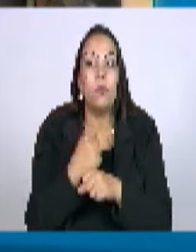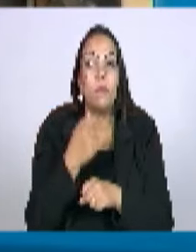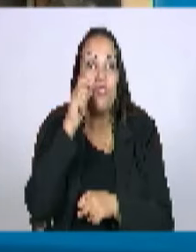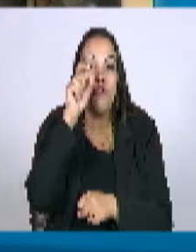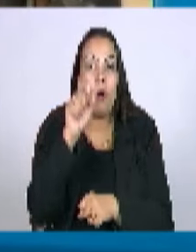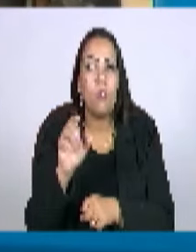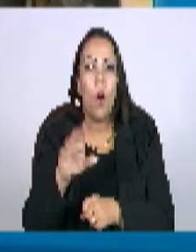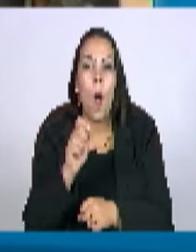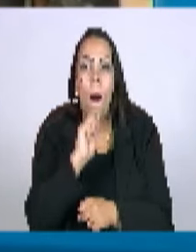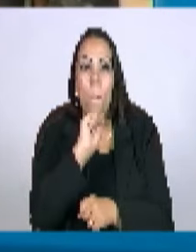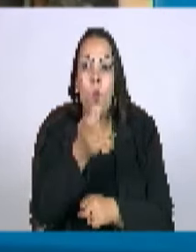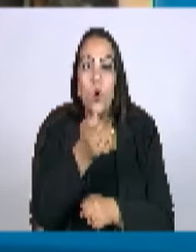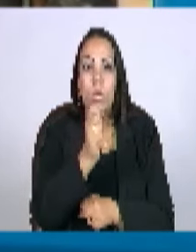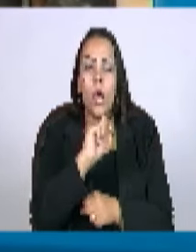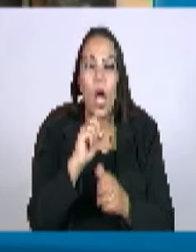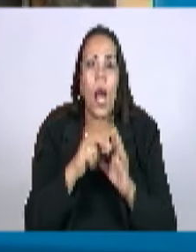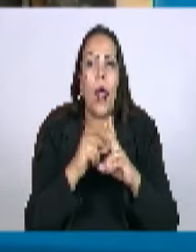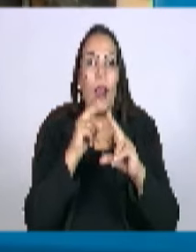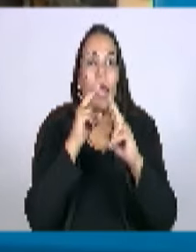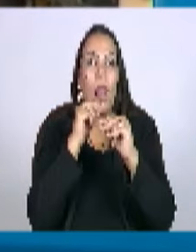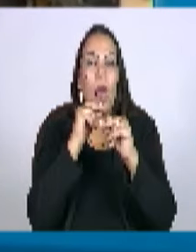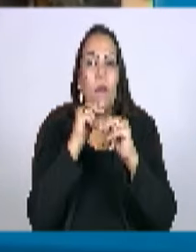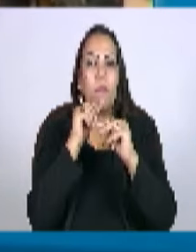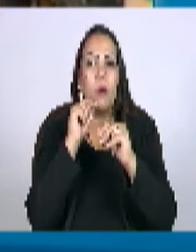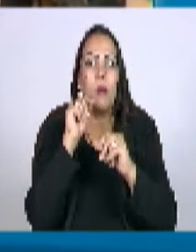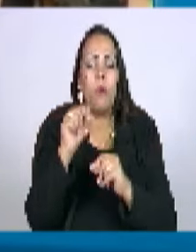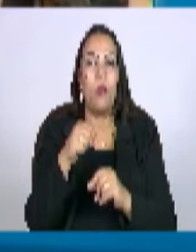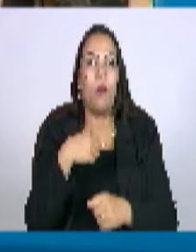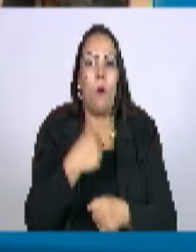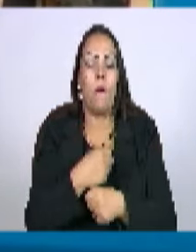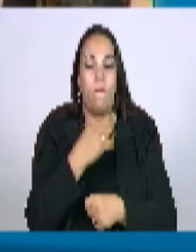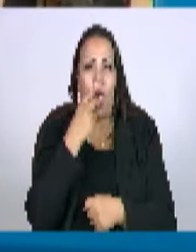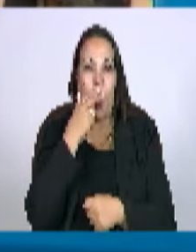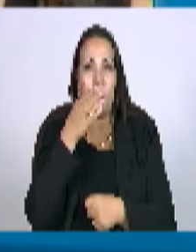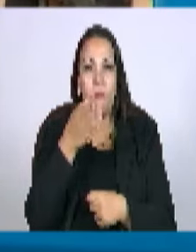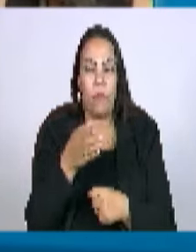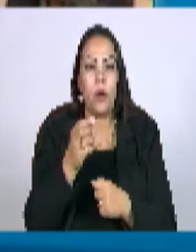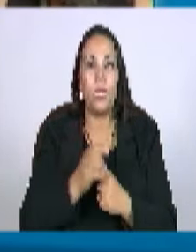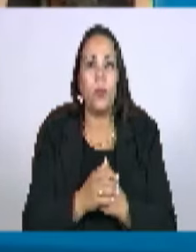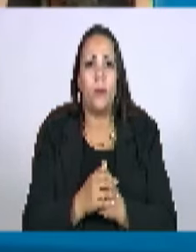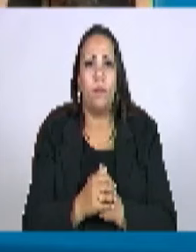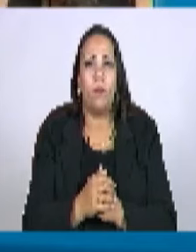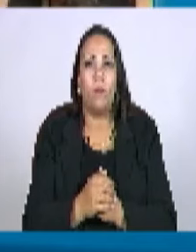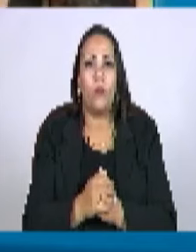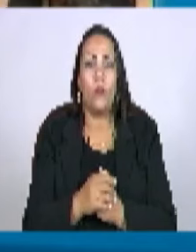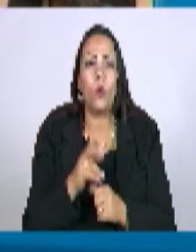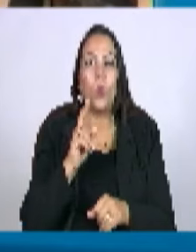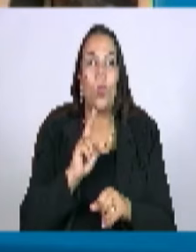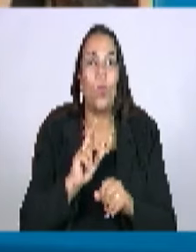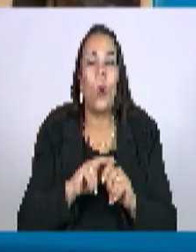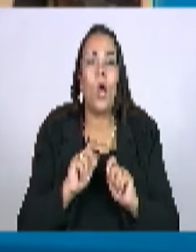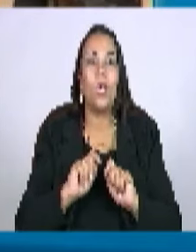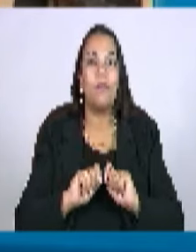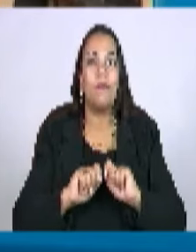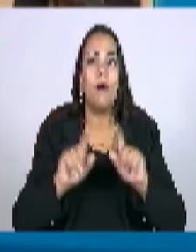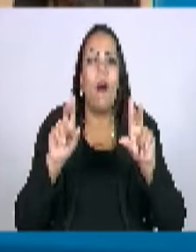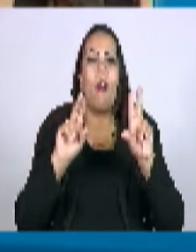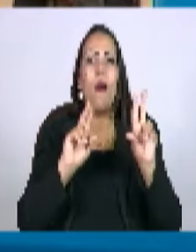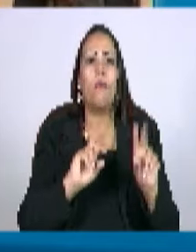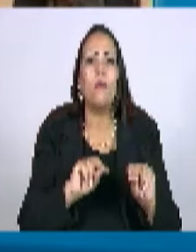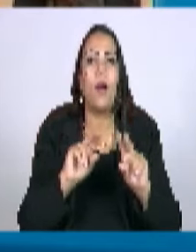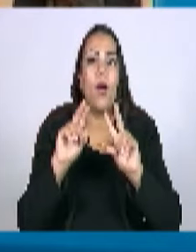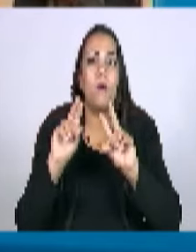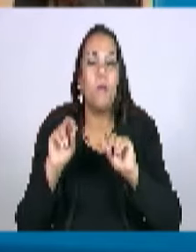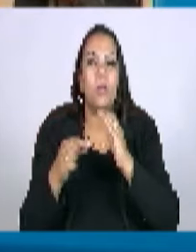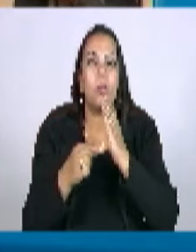المذيع وبدا يتحدث ويتكلم وظهر كما ولو